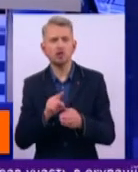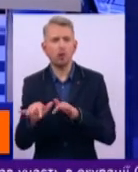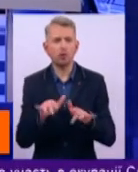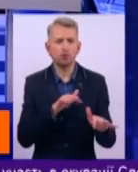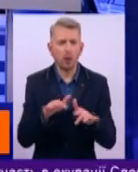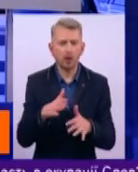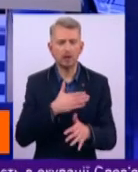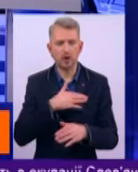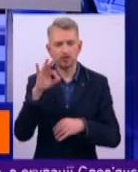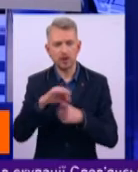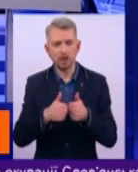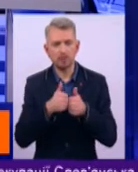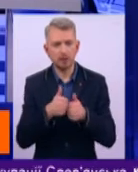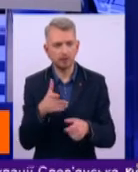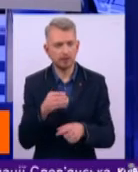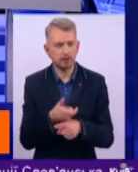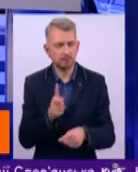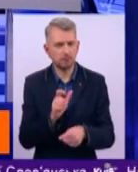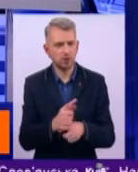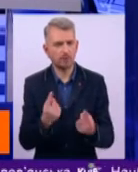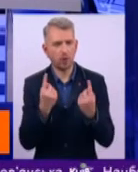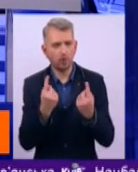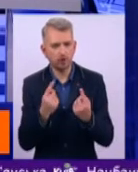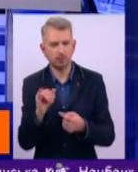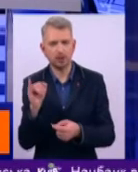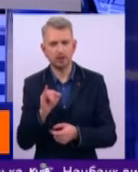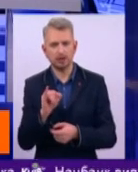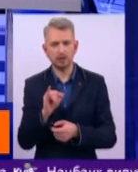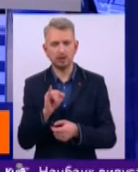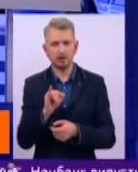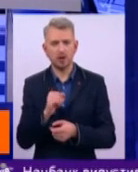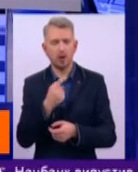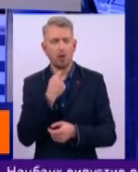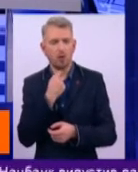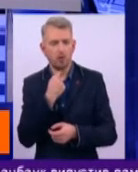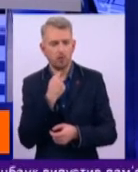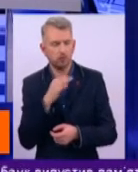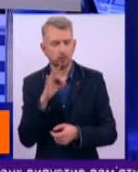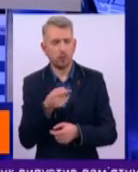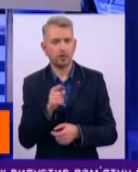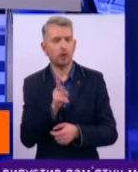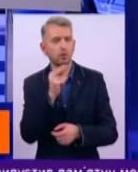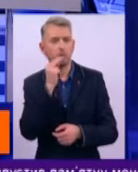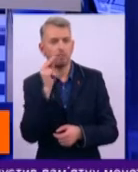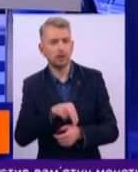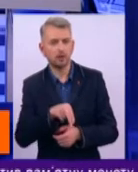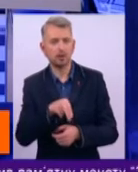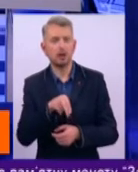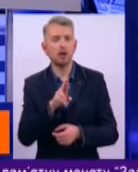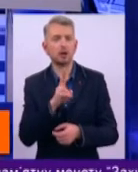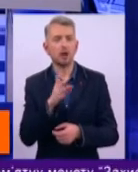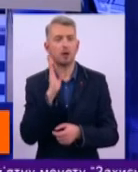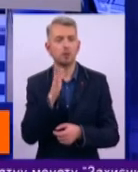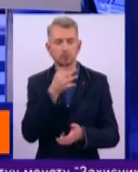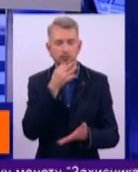вони стають все більш вагомішими. І голос про те, хто винен і як будуть